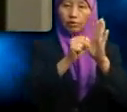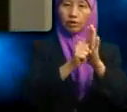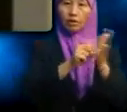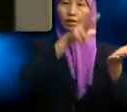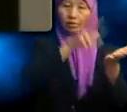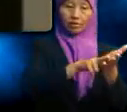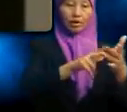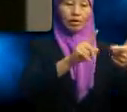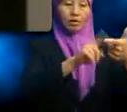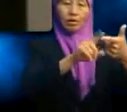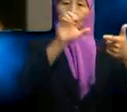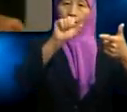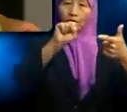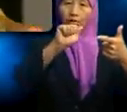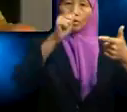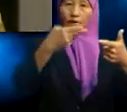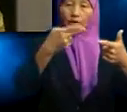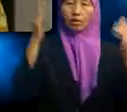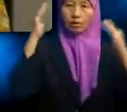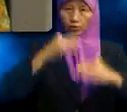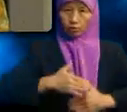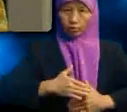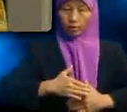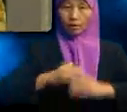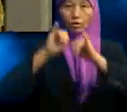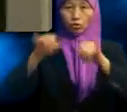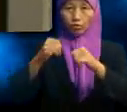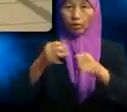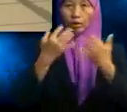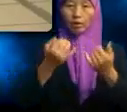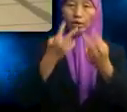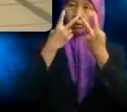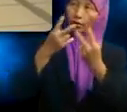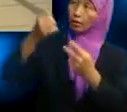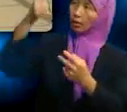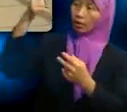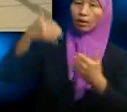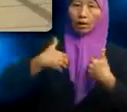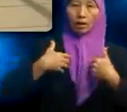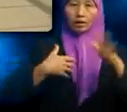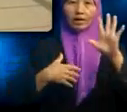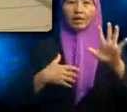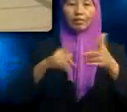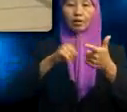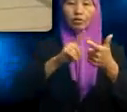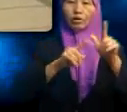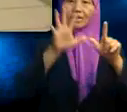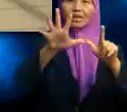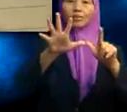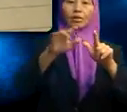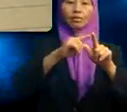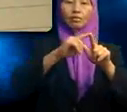solat Jumaat. Kamu lihat di skrin, terdapat 5 syarat sah dalam melakukan solat